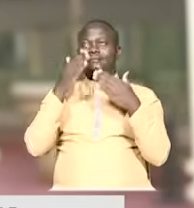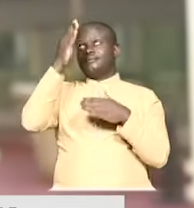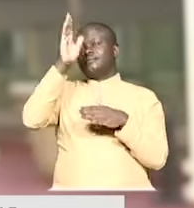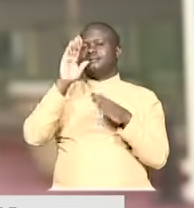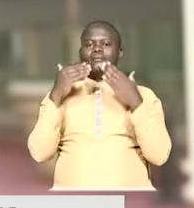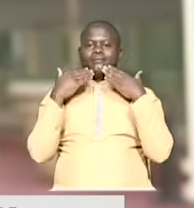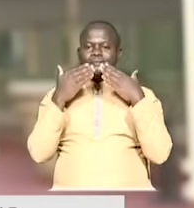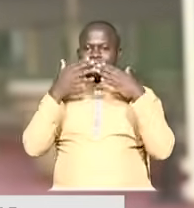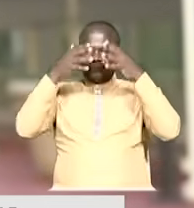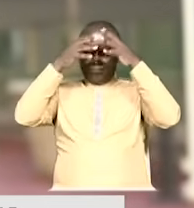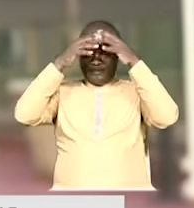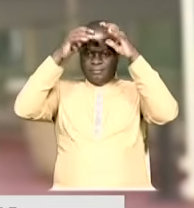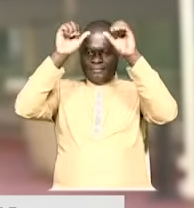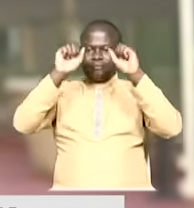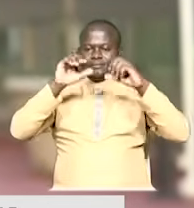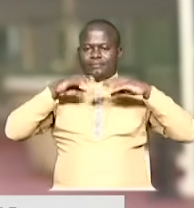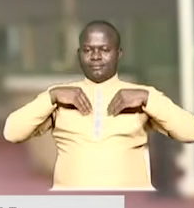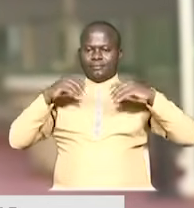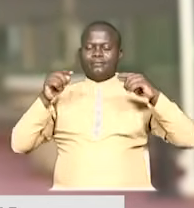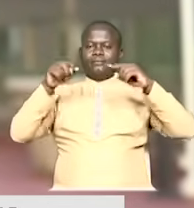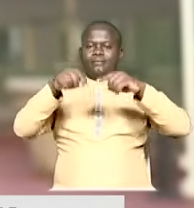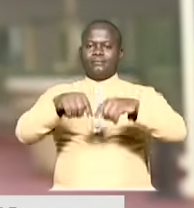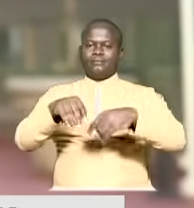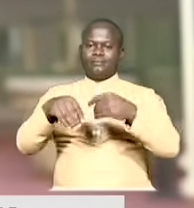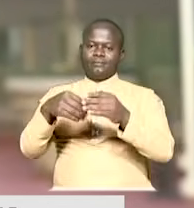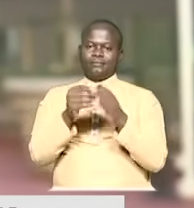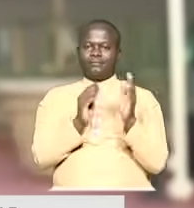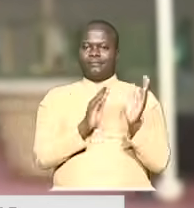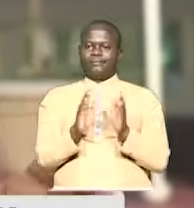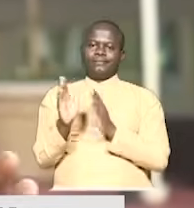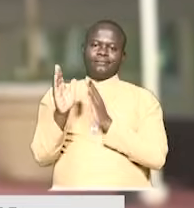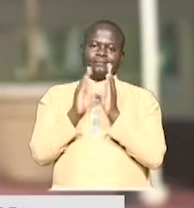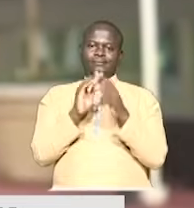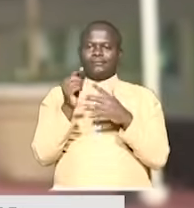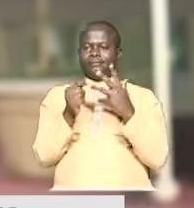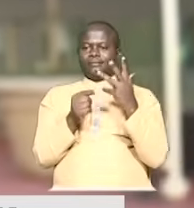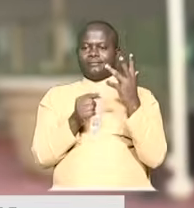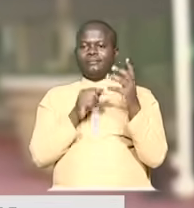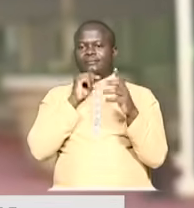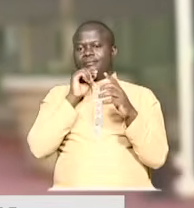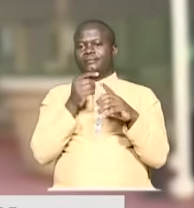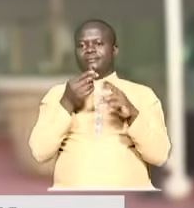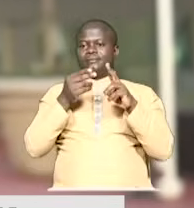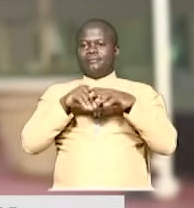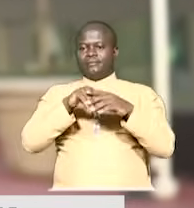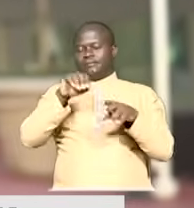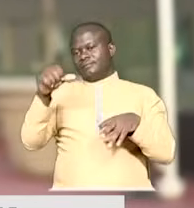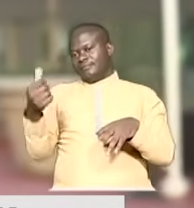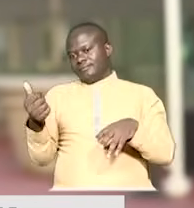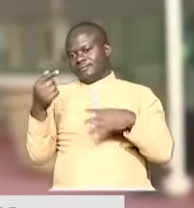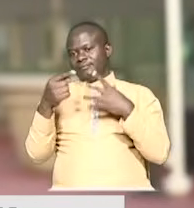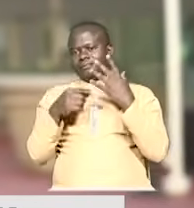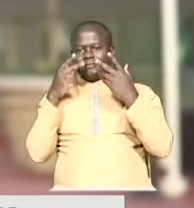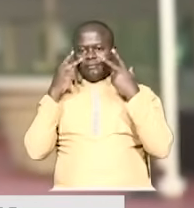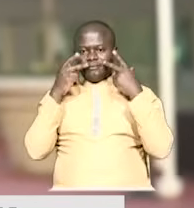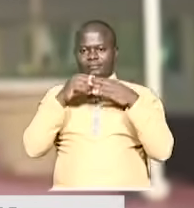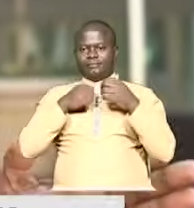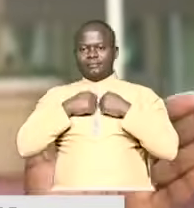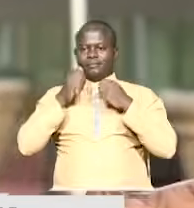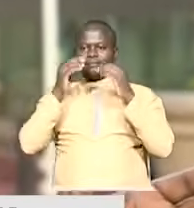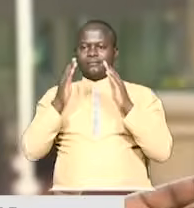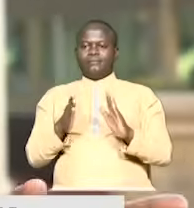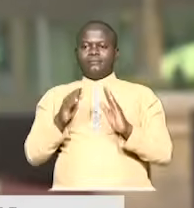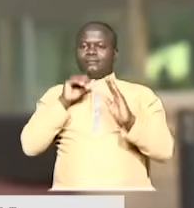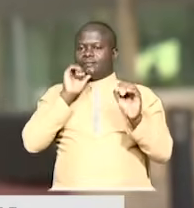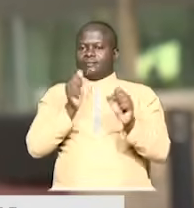w'igihugu kuba yashoboye kutwemerera kuza no kudutegura iki kintu kitaba handi iki ni ikintu tubona gusa mu Rwanda tutashobora kubona mu